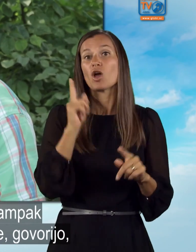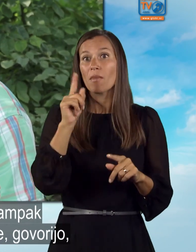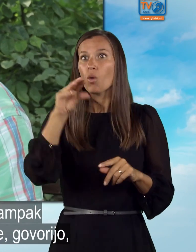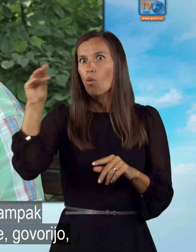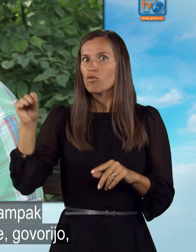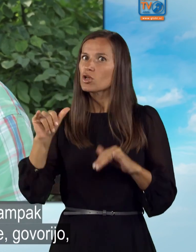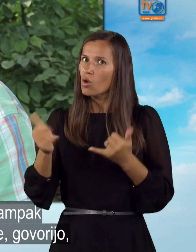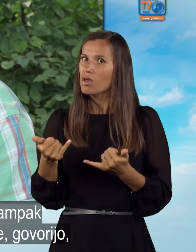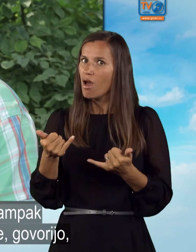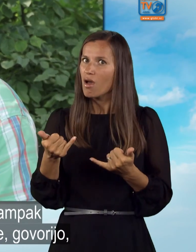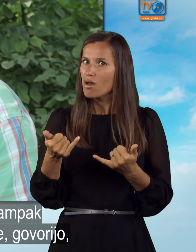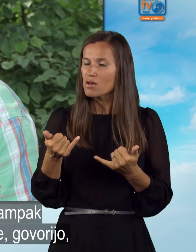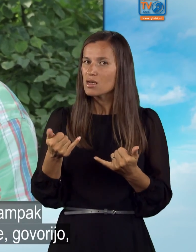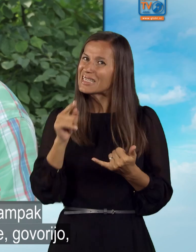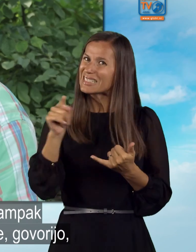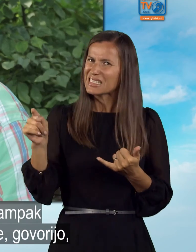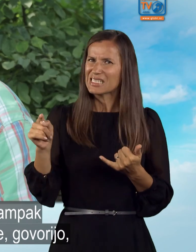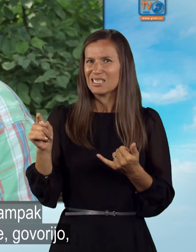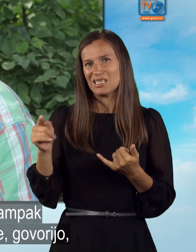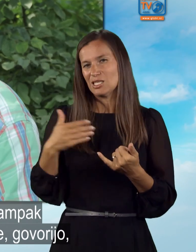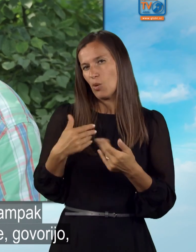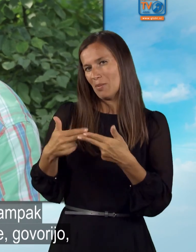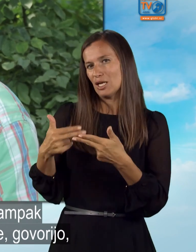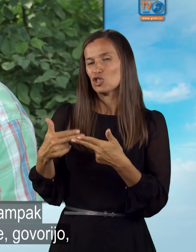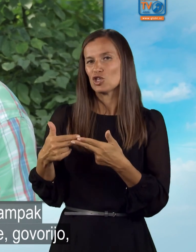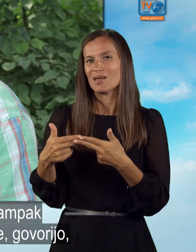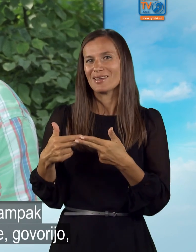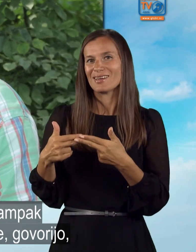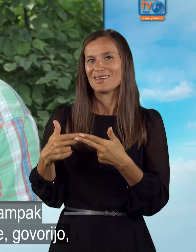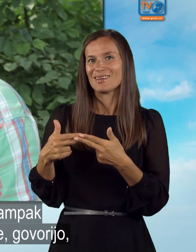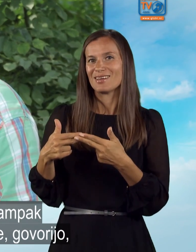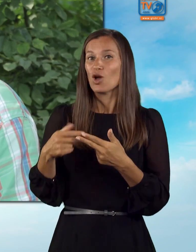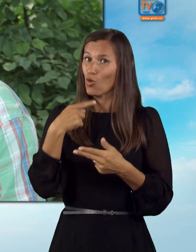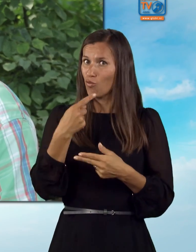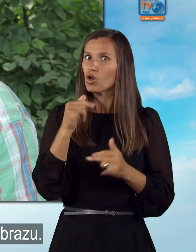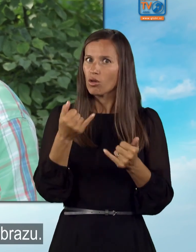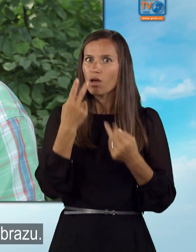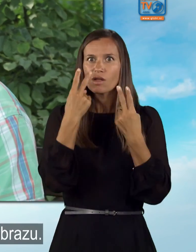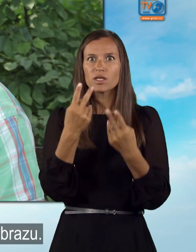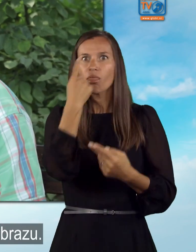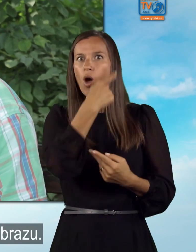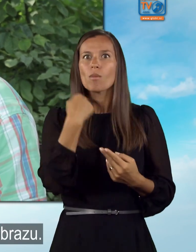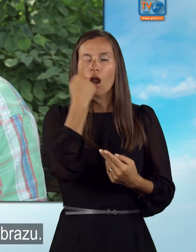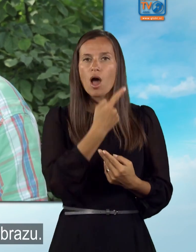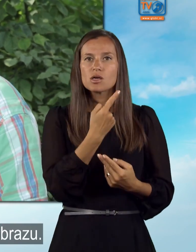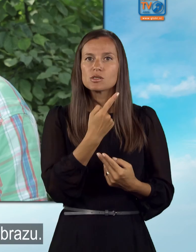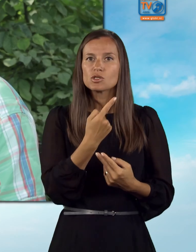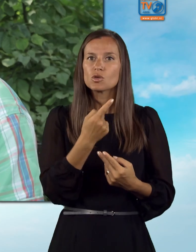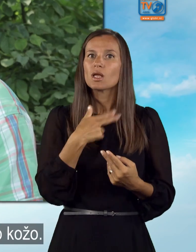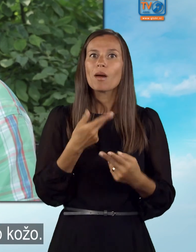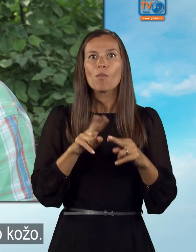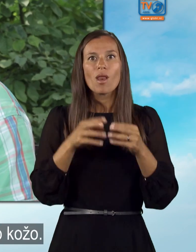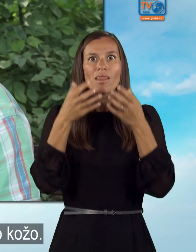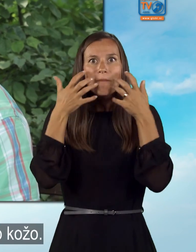ampak govorijo, ja, da mislim te, Kaj? ki so mi bližji, ne, Ja. govorijo, da se mi pozna na obrazu, ne. A ja? Ja, da imam